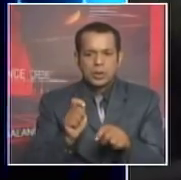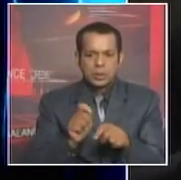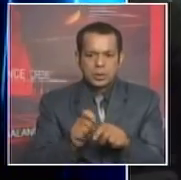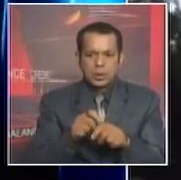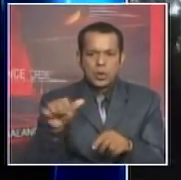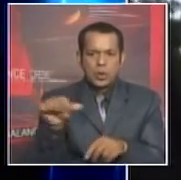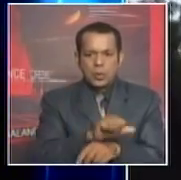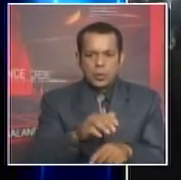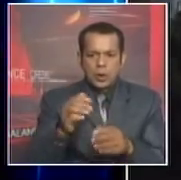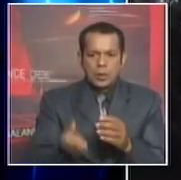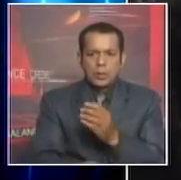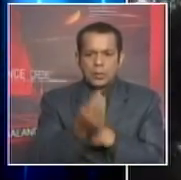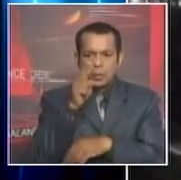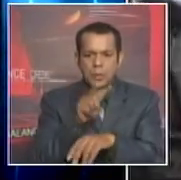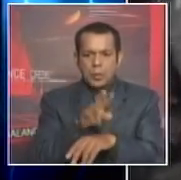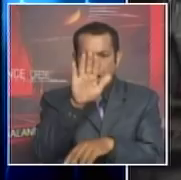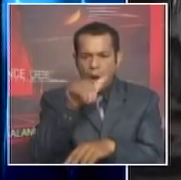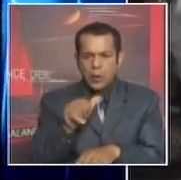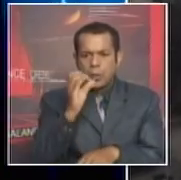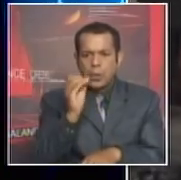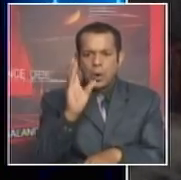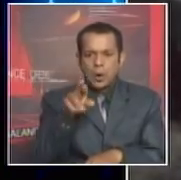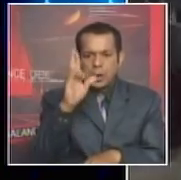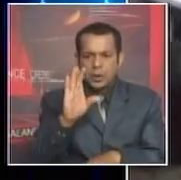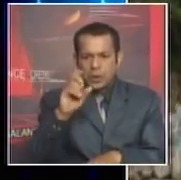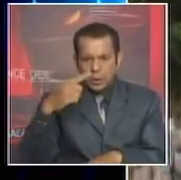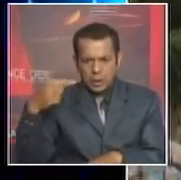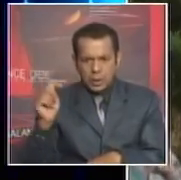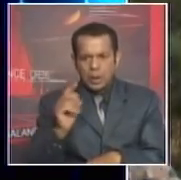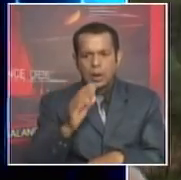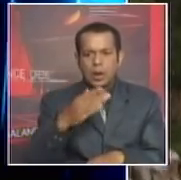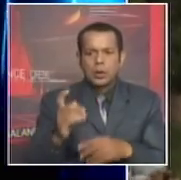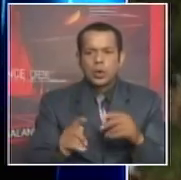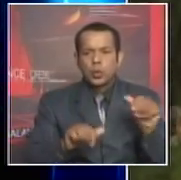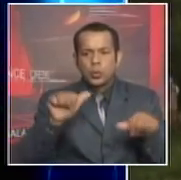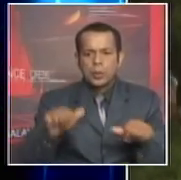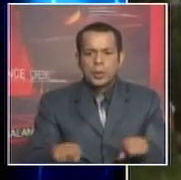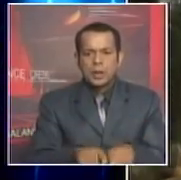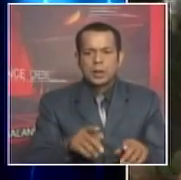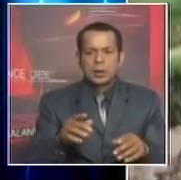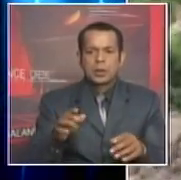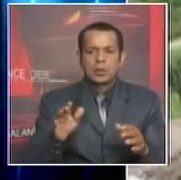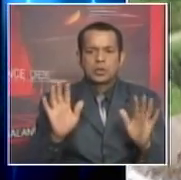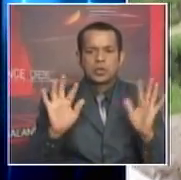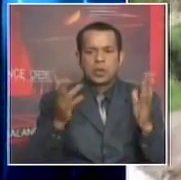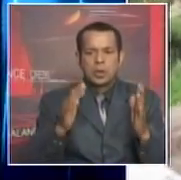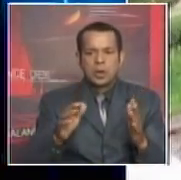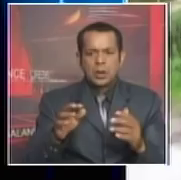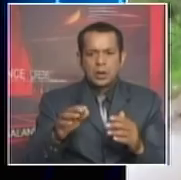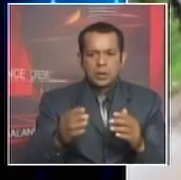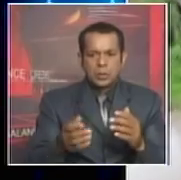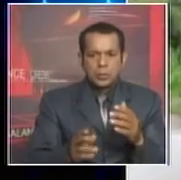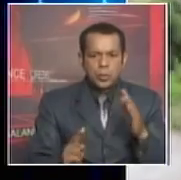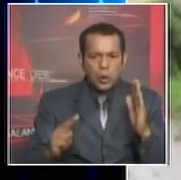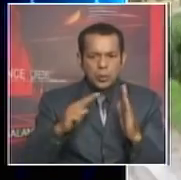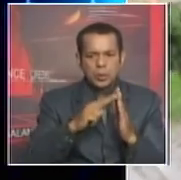छ। उनीहरूले नगरकोटमा आउने पर्यटकहरूलाई राज्यको तर्फबाट दिनुपर्ने कुनै कुरा नभएको भनाइ छ। राज्यले नगरकोटमा